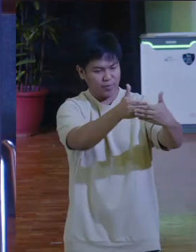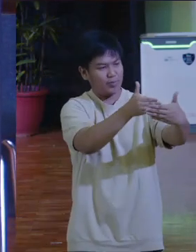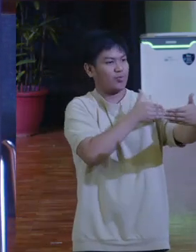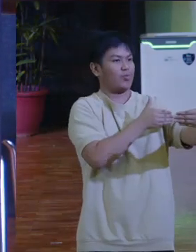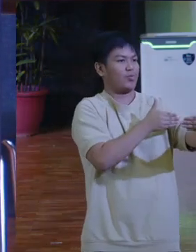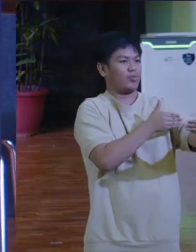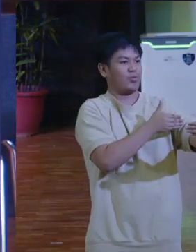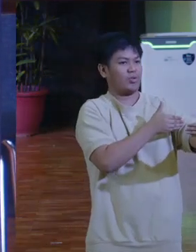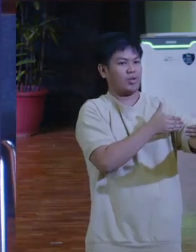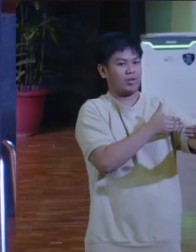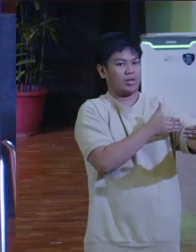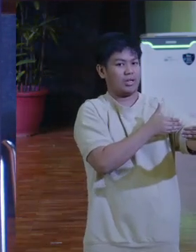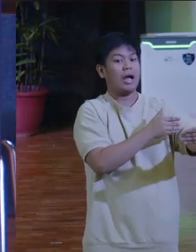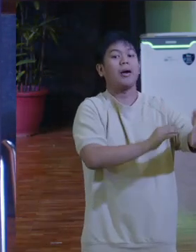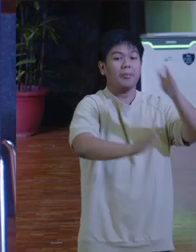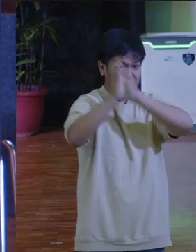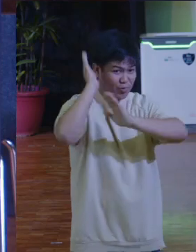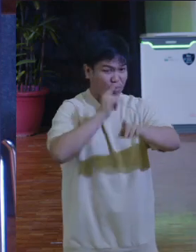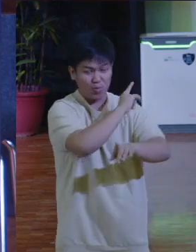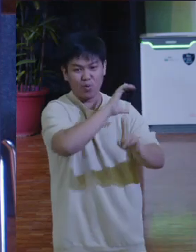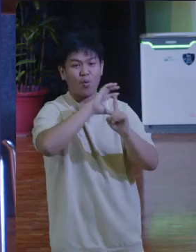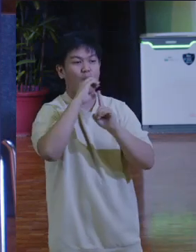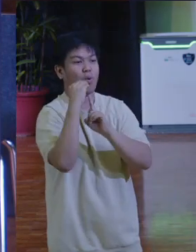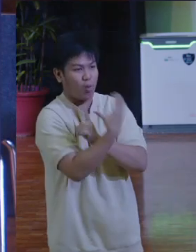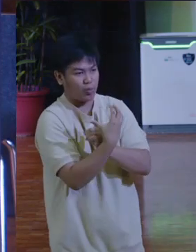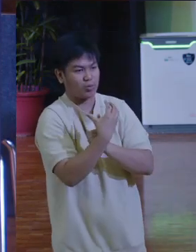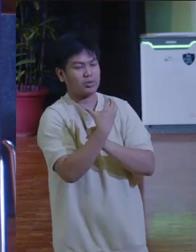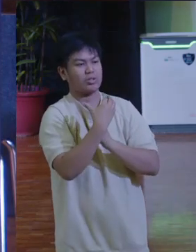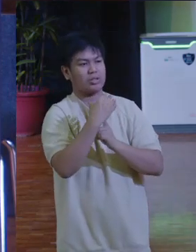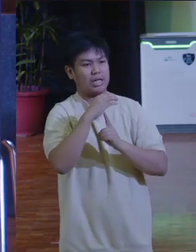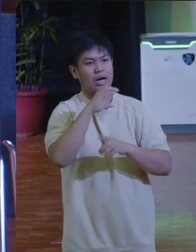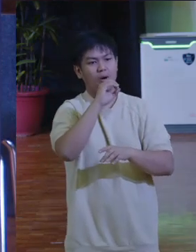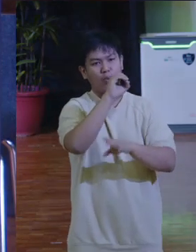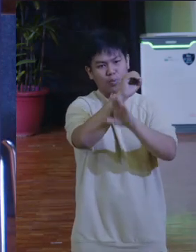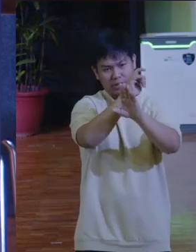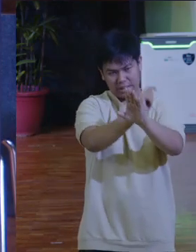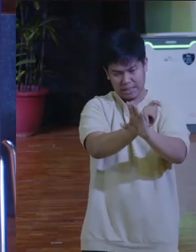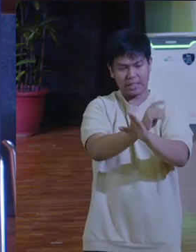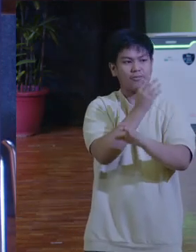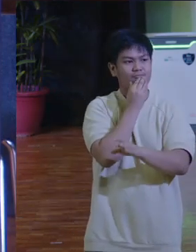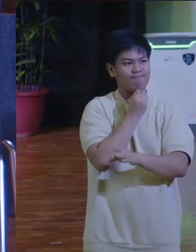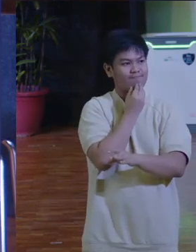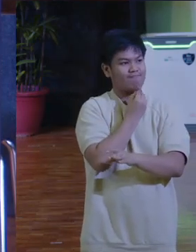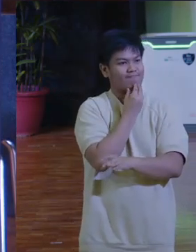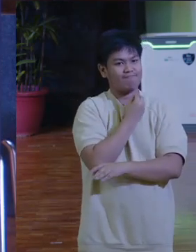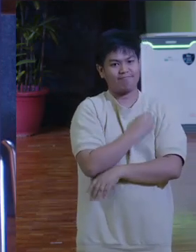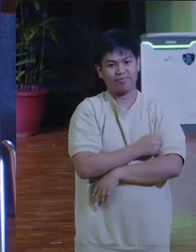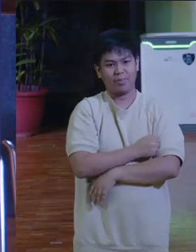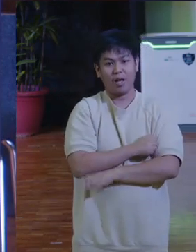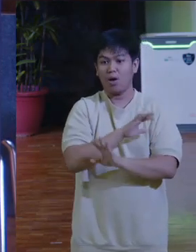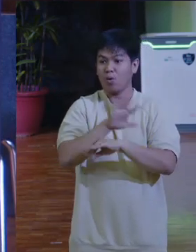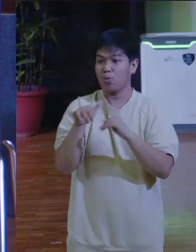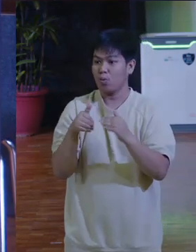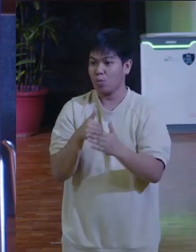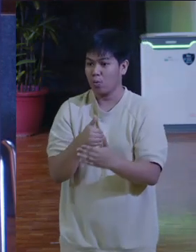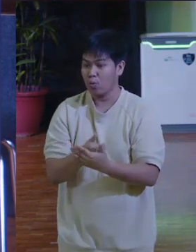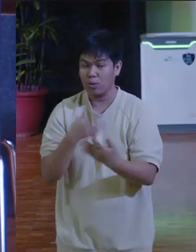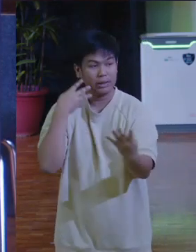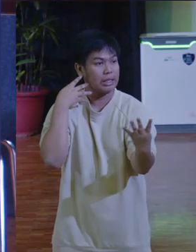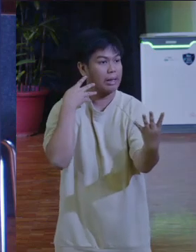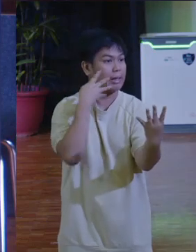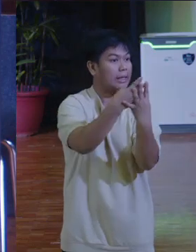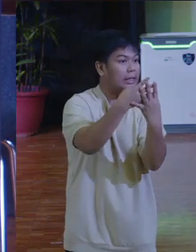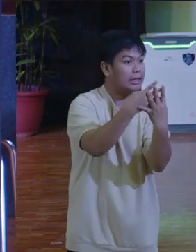Yun ang 50th year. Yun ang year of the Lord's favor. Doon sa taon na yun, lahat ng mga